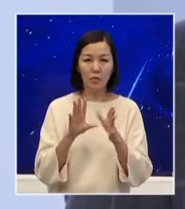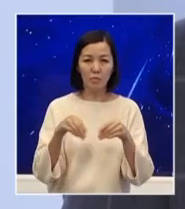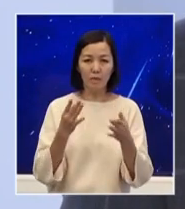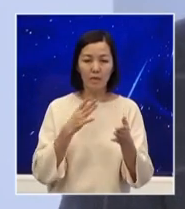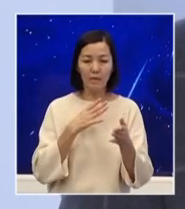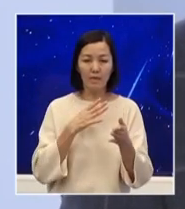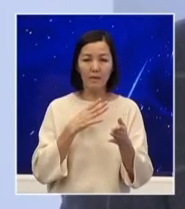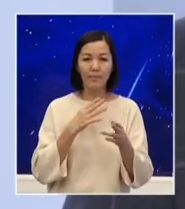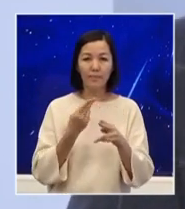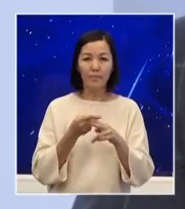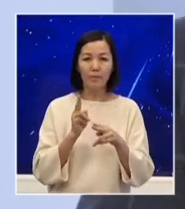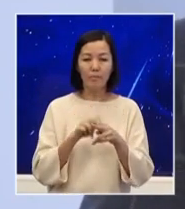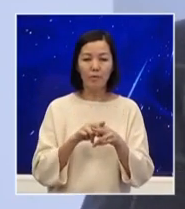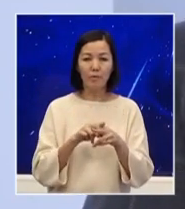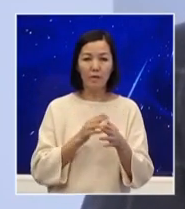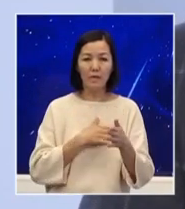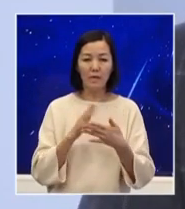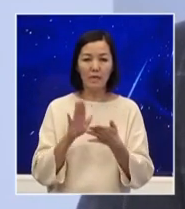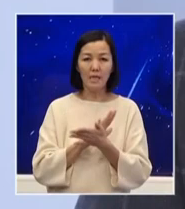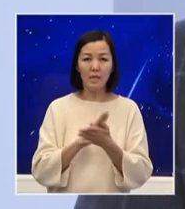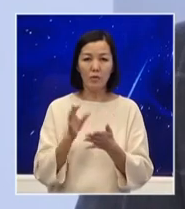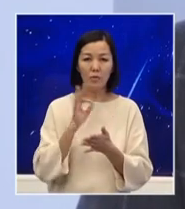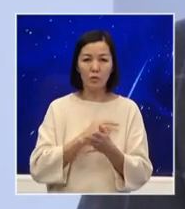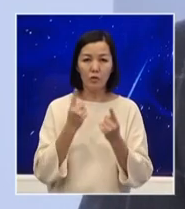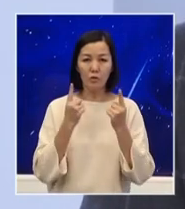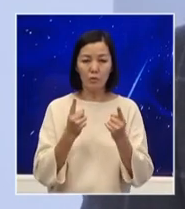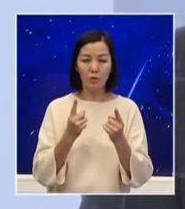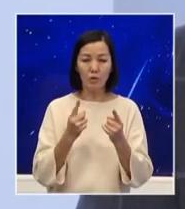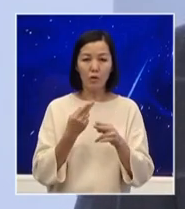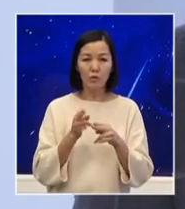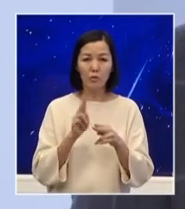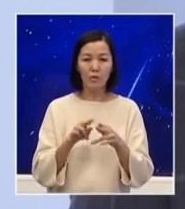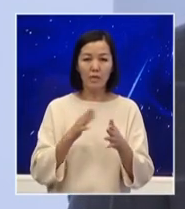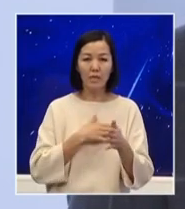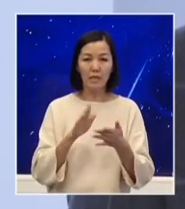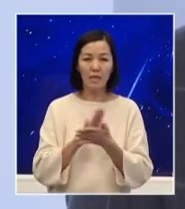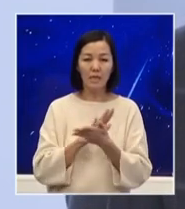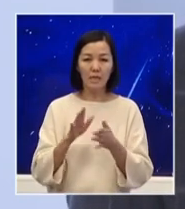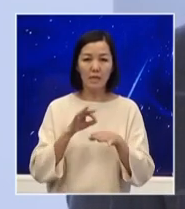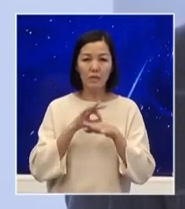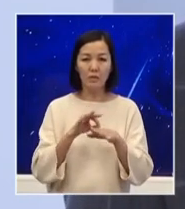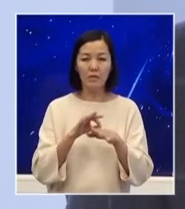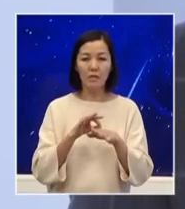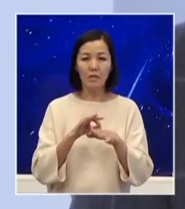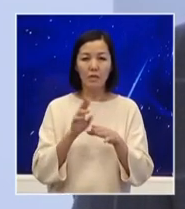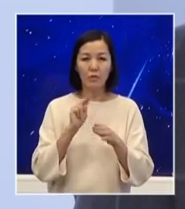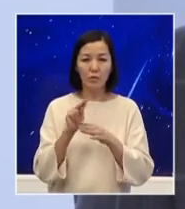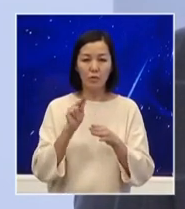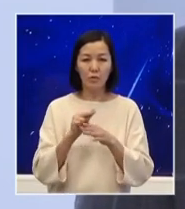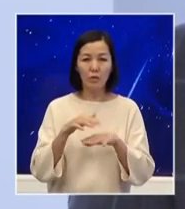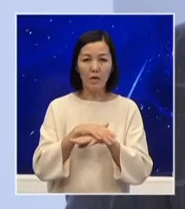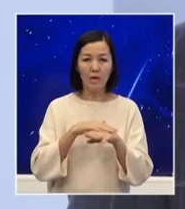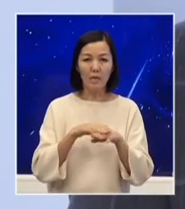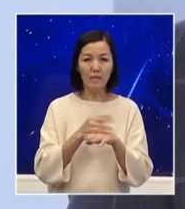көрсетілді. Бұлған еріктілердің қосқан үлесі зор. Өйткені осы еріктілер жүргізген жұмыстың арқасында біздің халқымыз